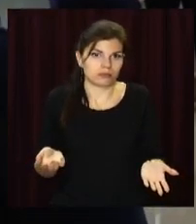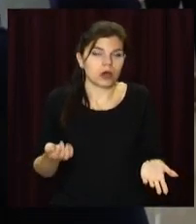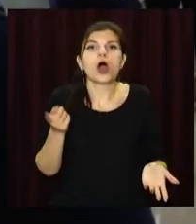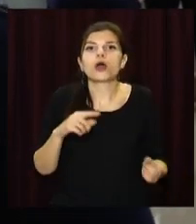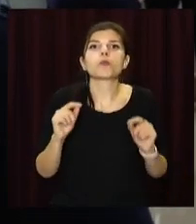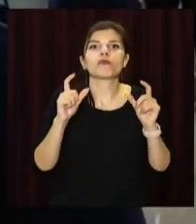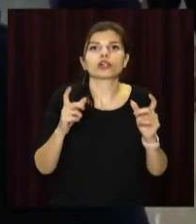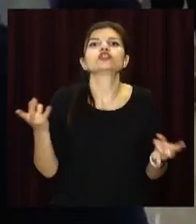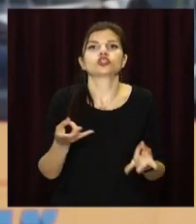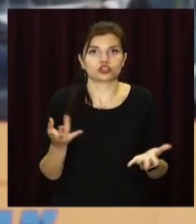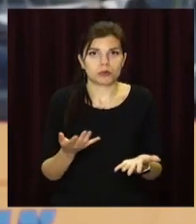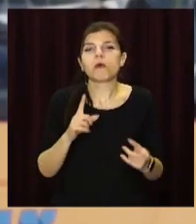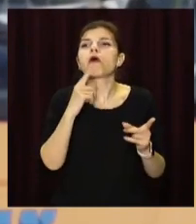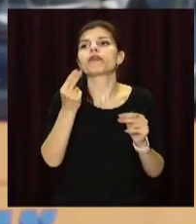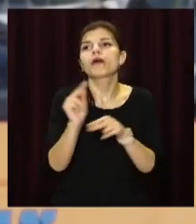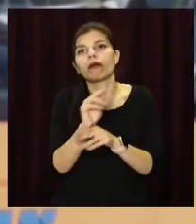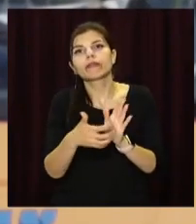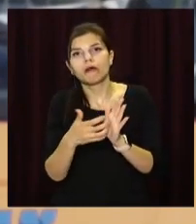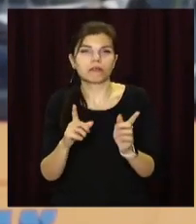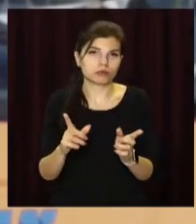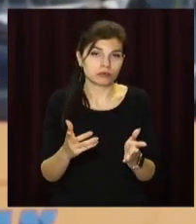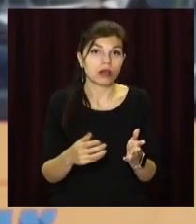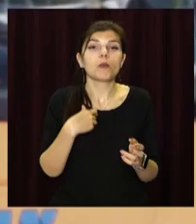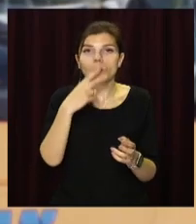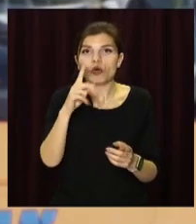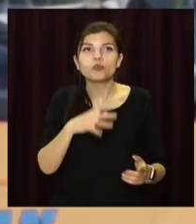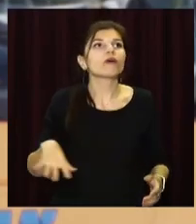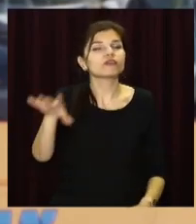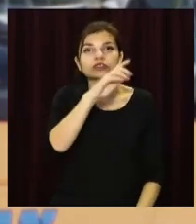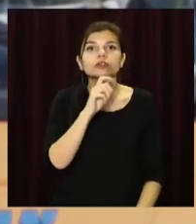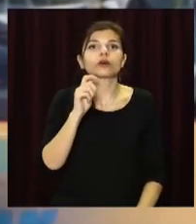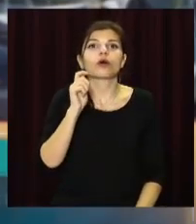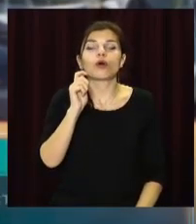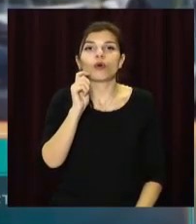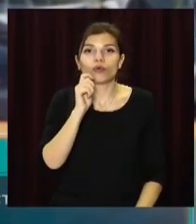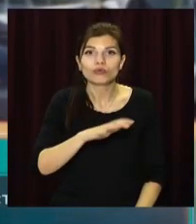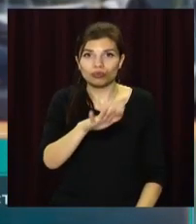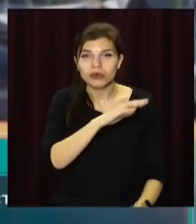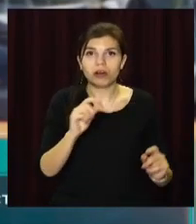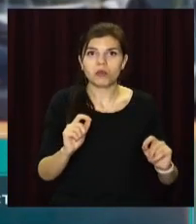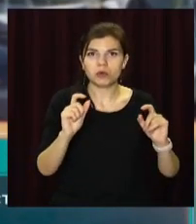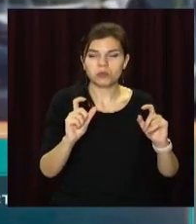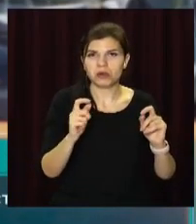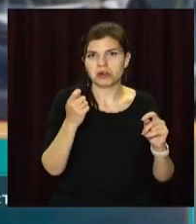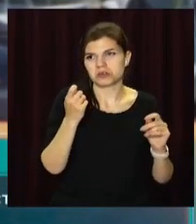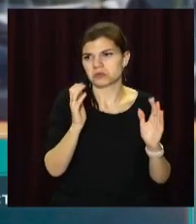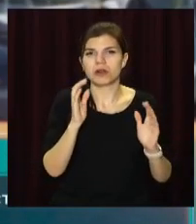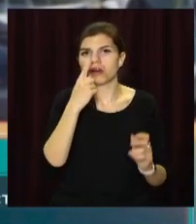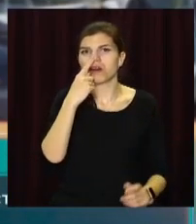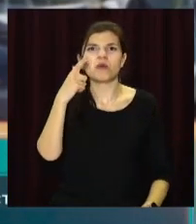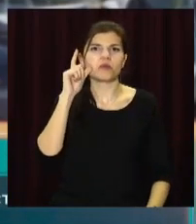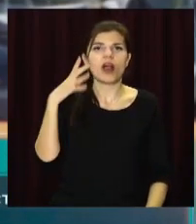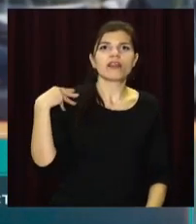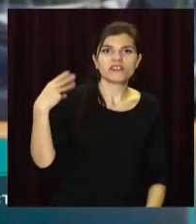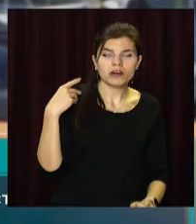тоді піднімати? Ми бачимо, що по всій країні зараз йде низка підвищень, тобто вже підвищив з позавчорашнього дня